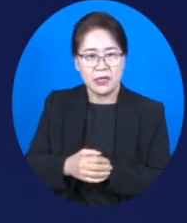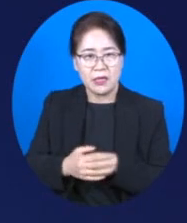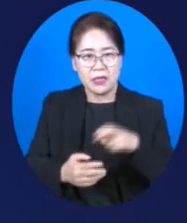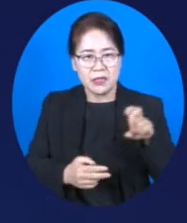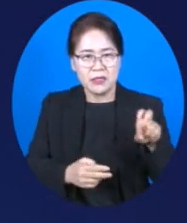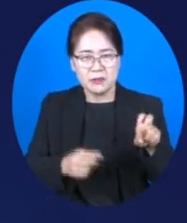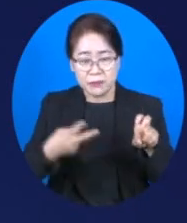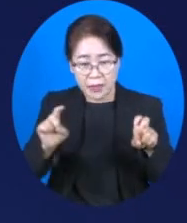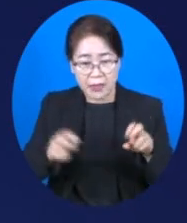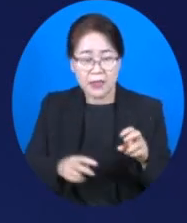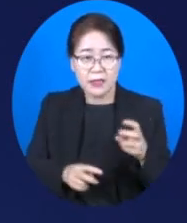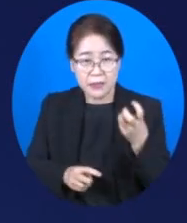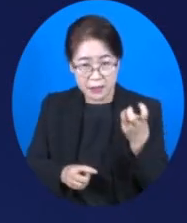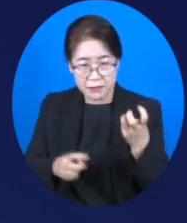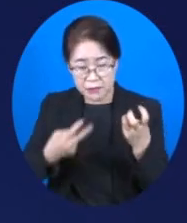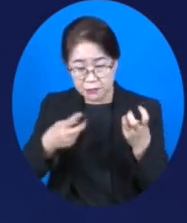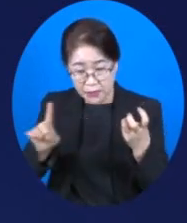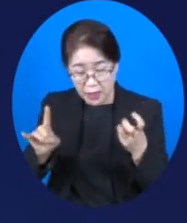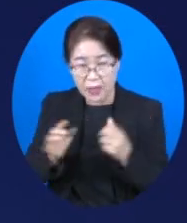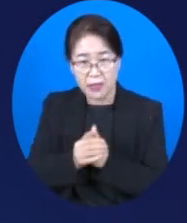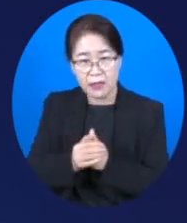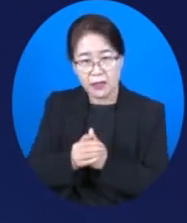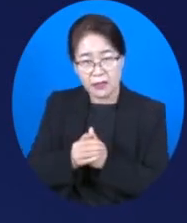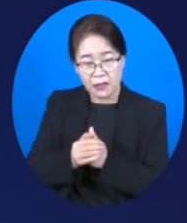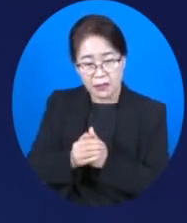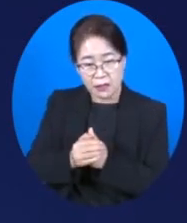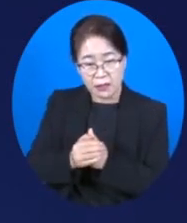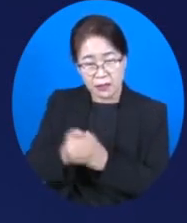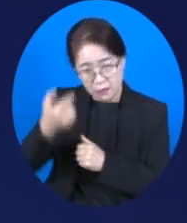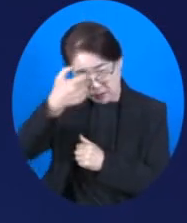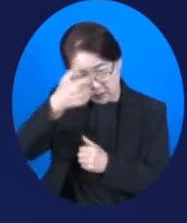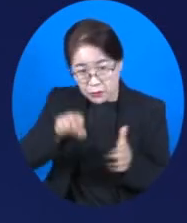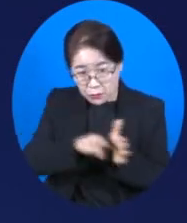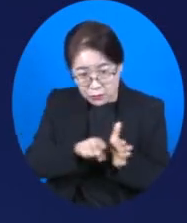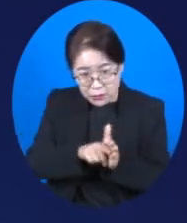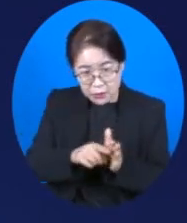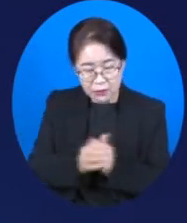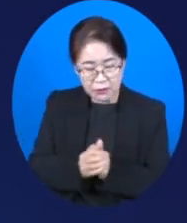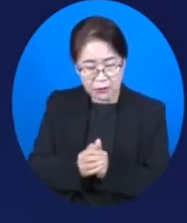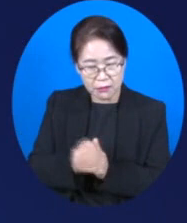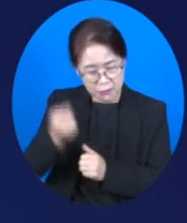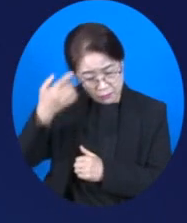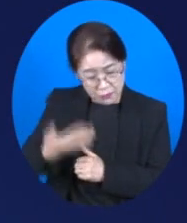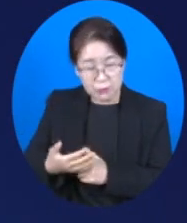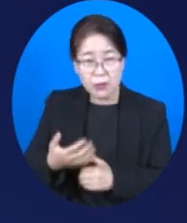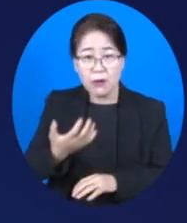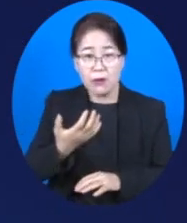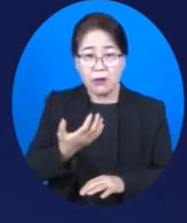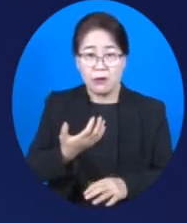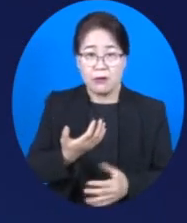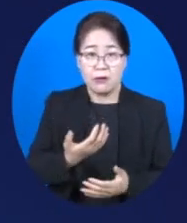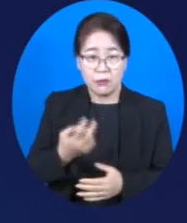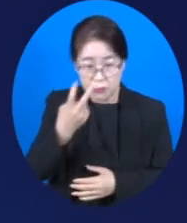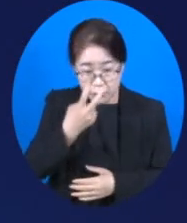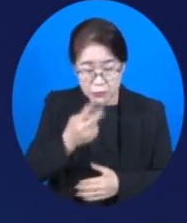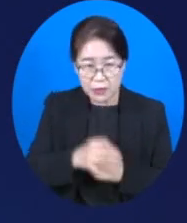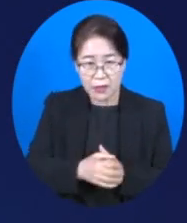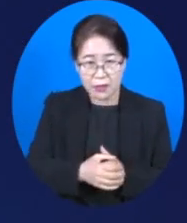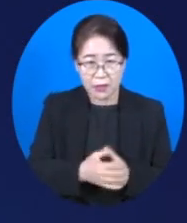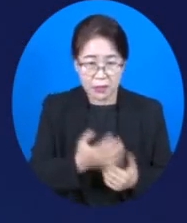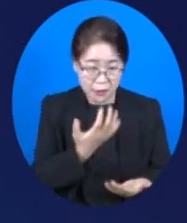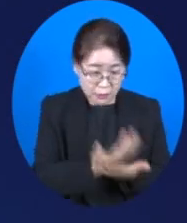청년 700명을 대상으로 설문조사를 한 적이 있습니다. 그런데 놀랍게도 성경